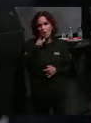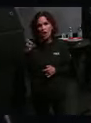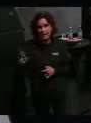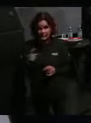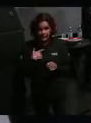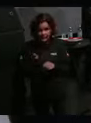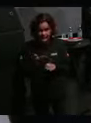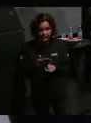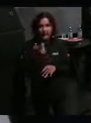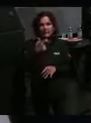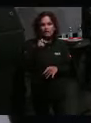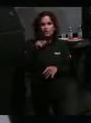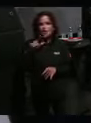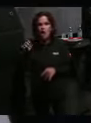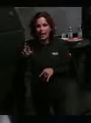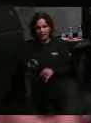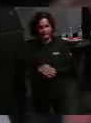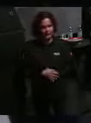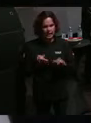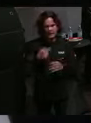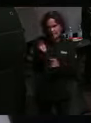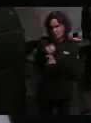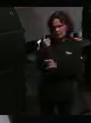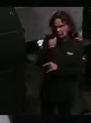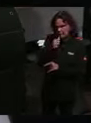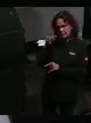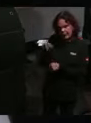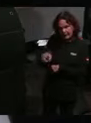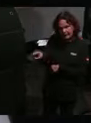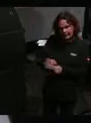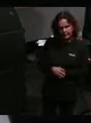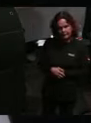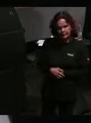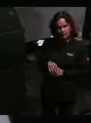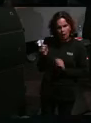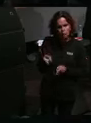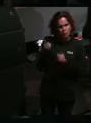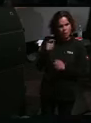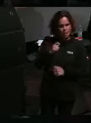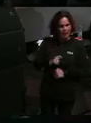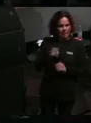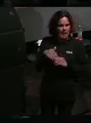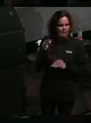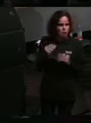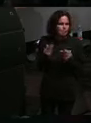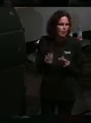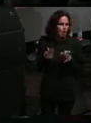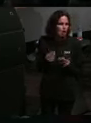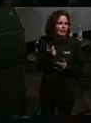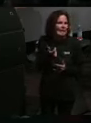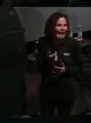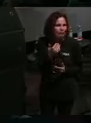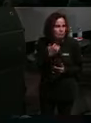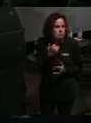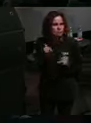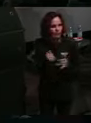riktig? Gylver. Jeg møtte en gang en islending som oppdro meg til å ha en litt mykere G. Men da skal